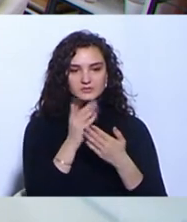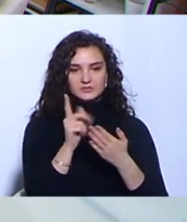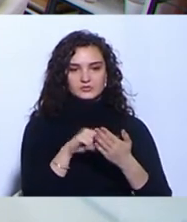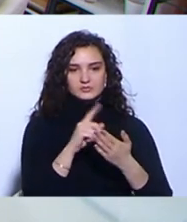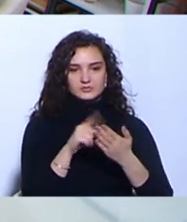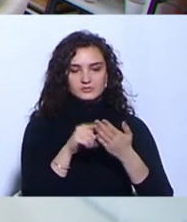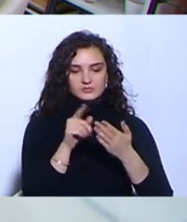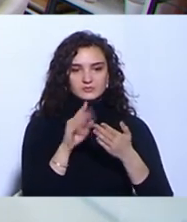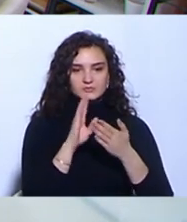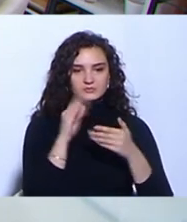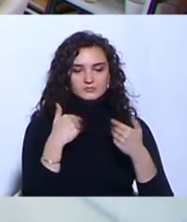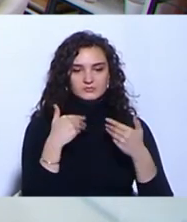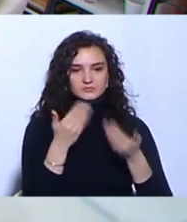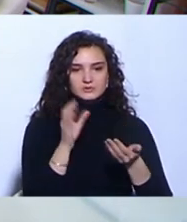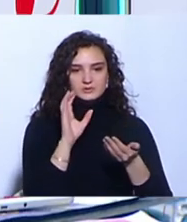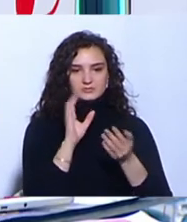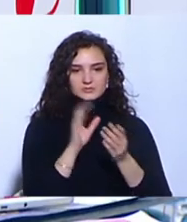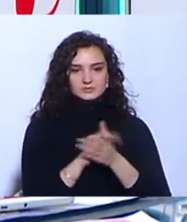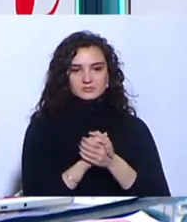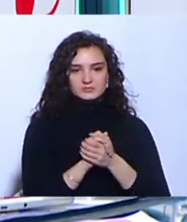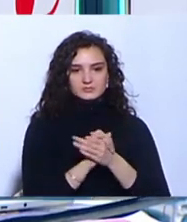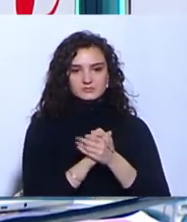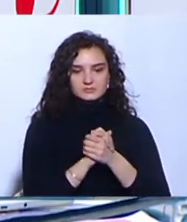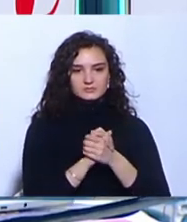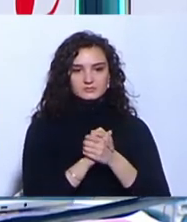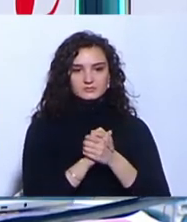და დილამშვიდობისა გისმენთ.